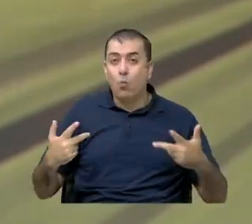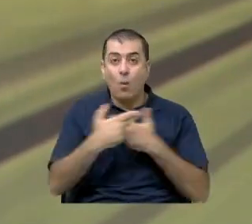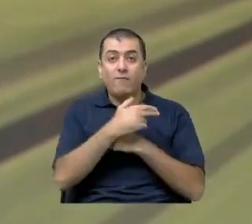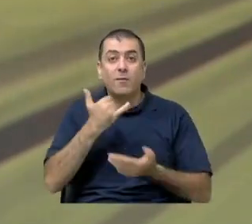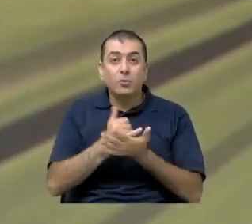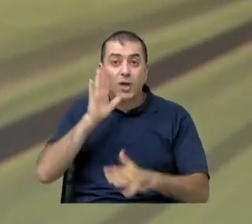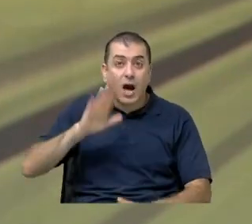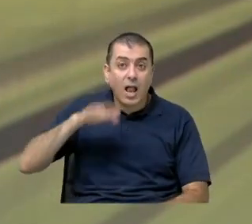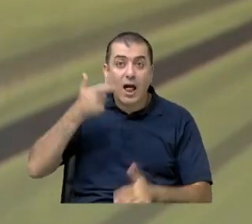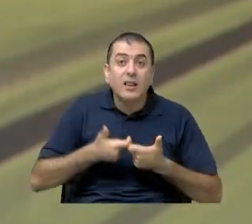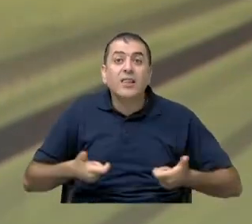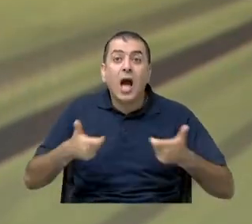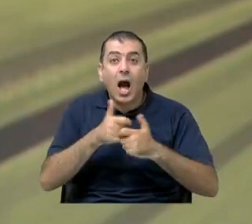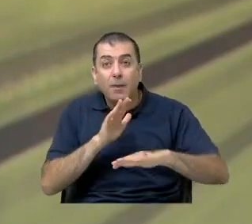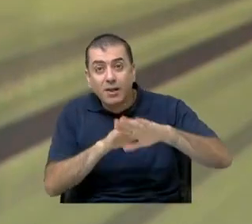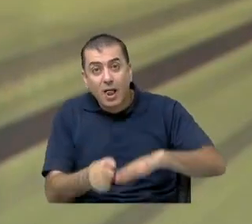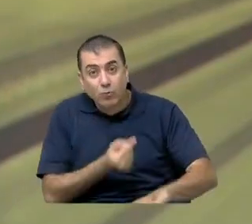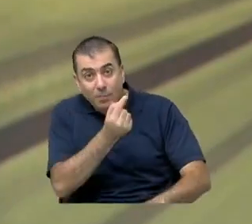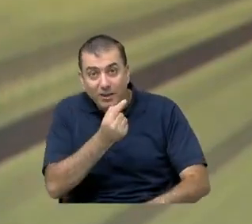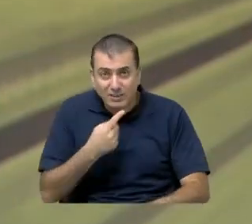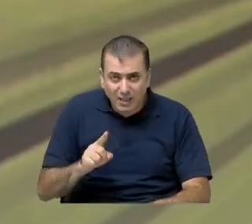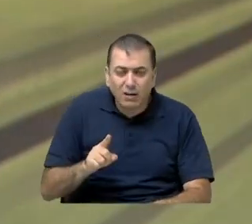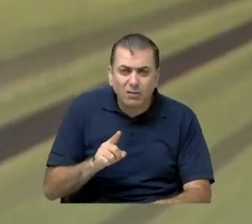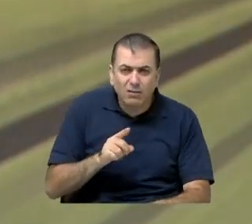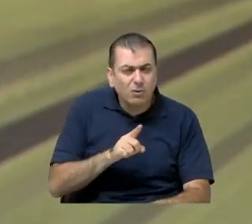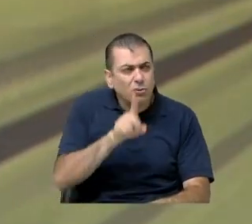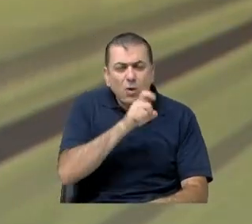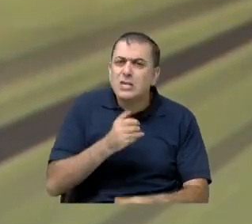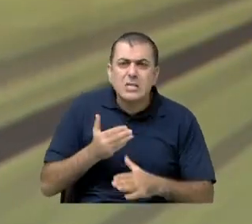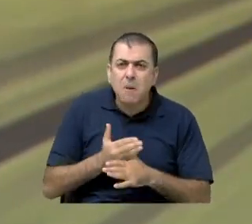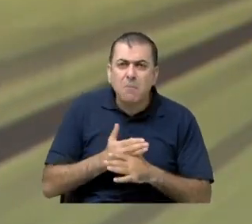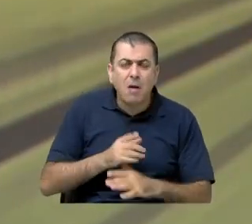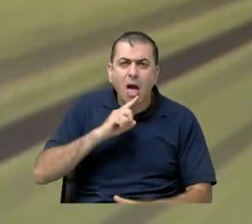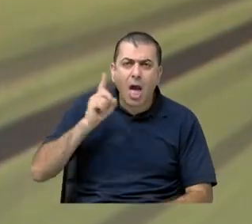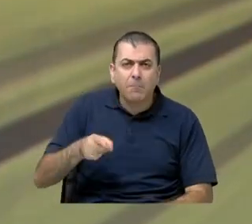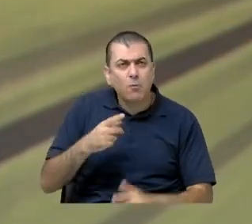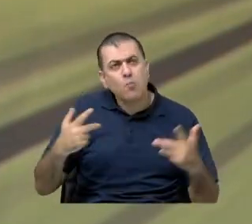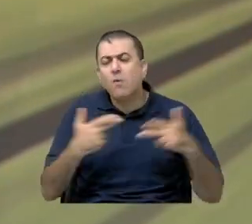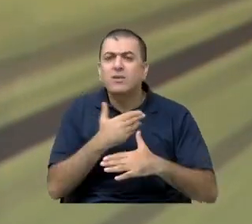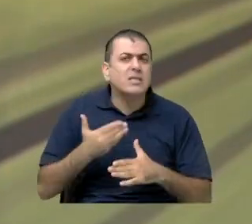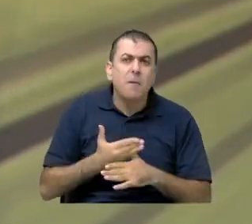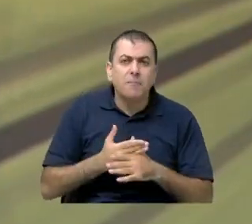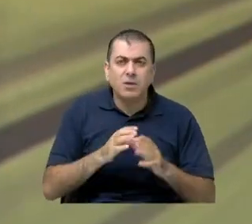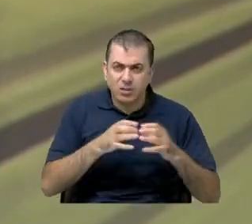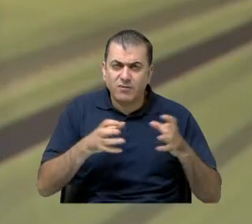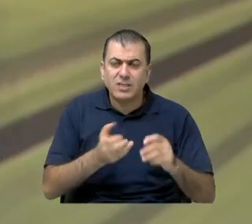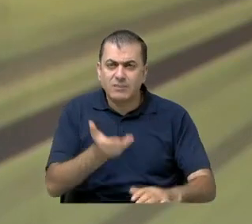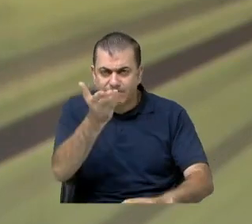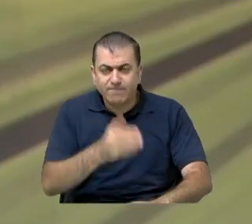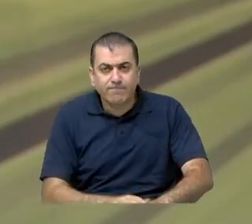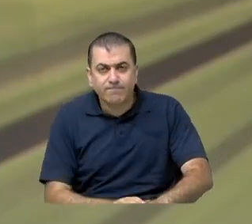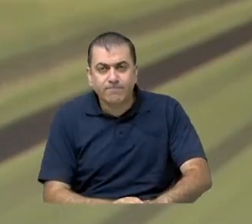دون الحصول على موافقة مسبقة. نتحدث بداية دكتور عن أسباب هذا القرار، تفضل. أشكرك